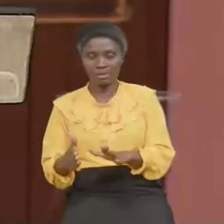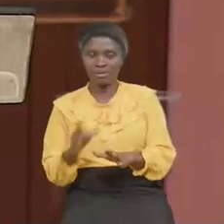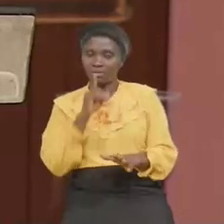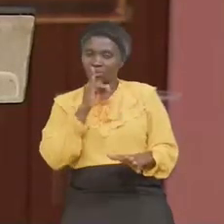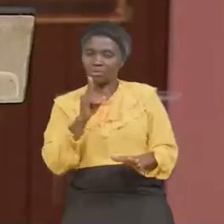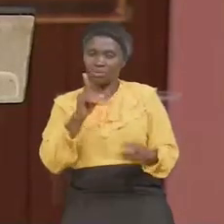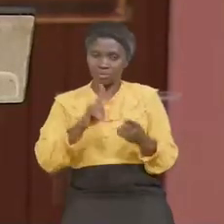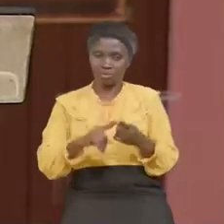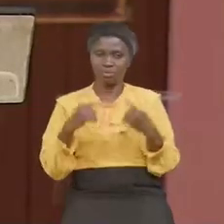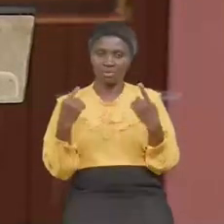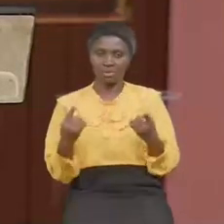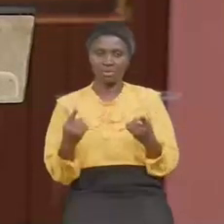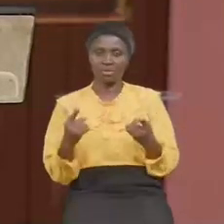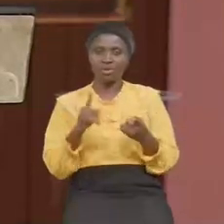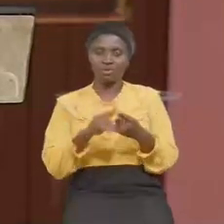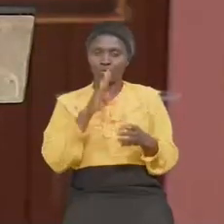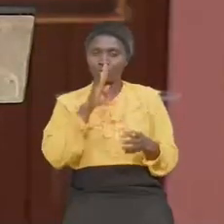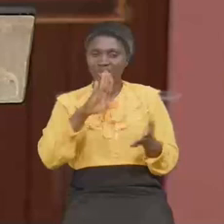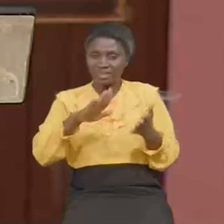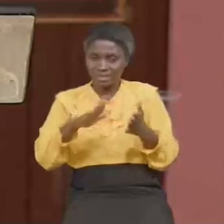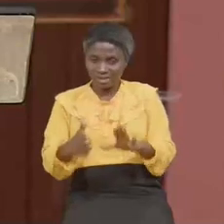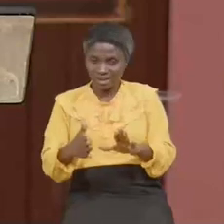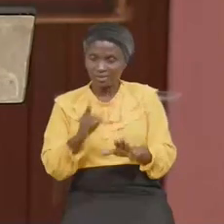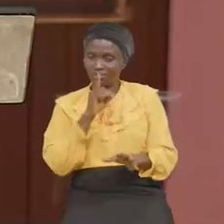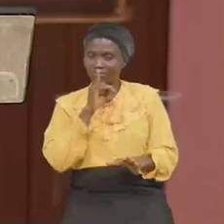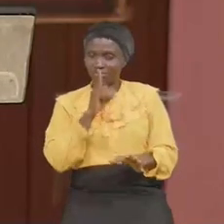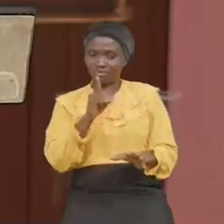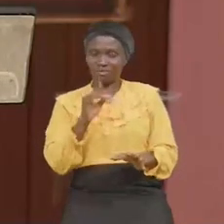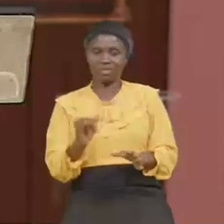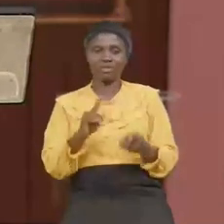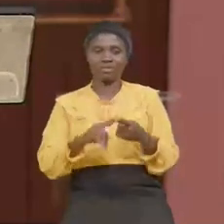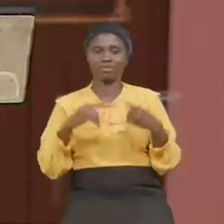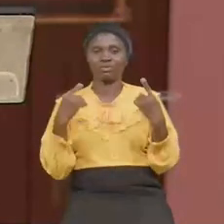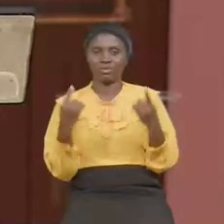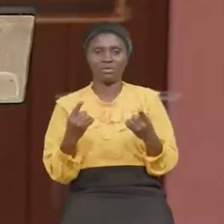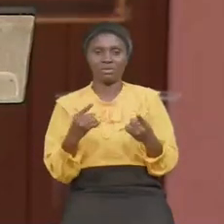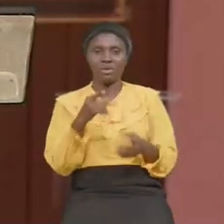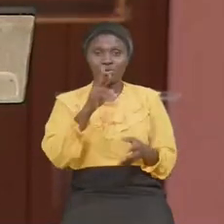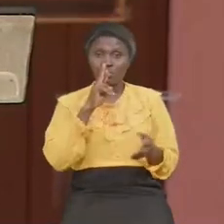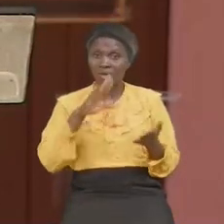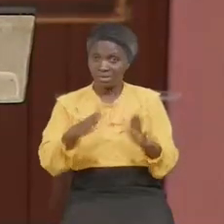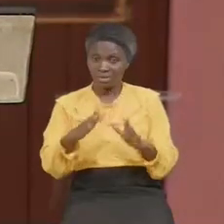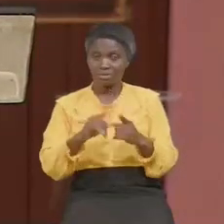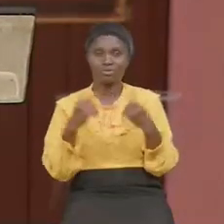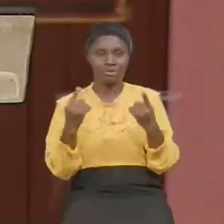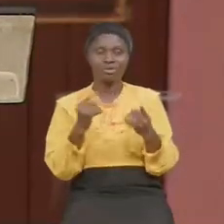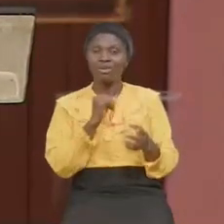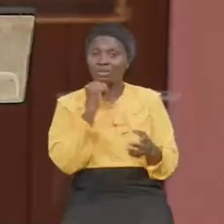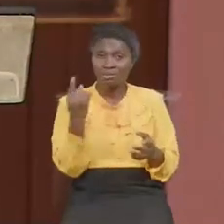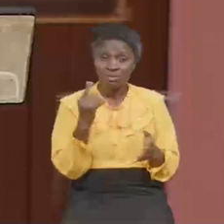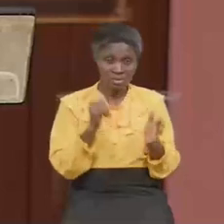vivant. Comme mort au péché. Vous êtes mort au péché. Non seulement ça. En